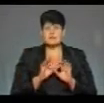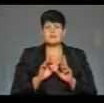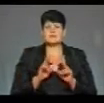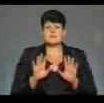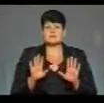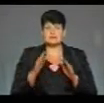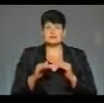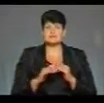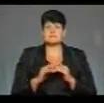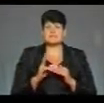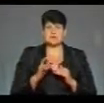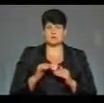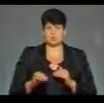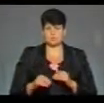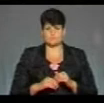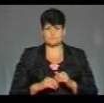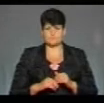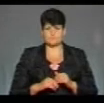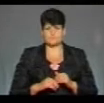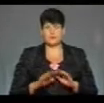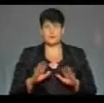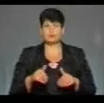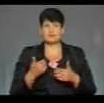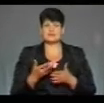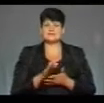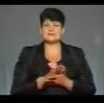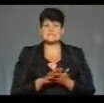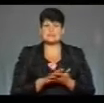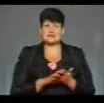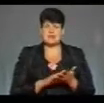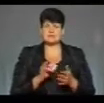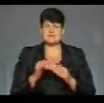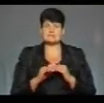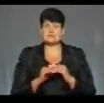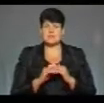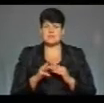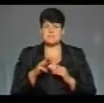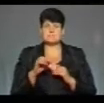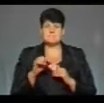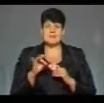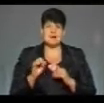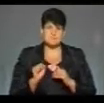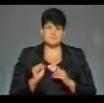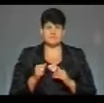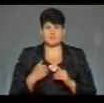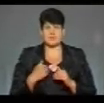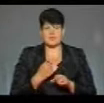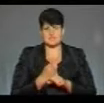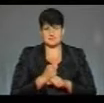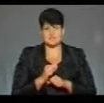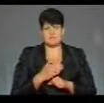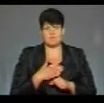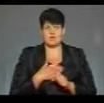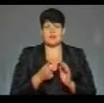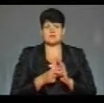стала стипендіаткою. Подати якби заявку на стипендію мера мене майже заставила моя